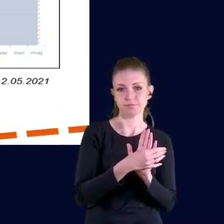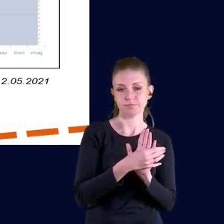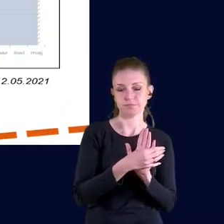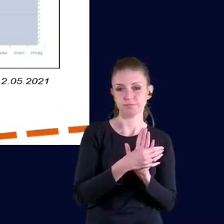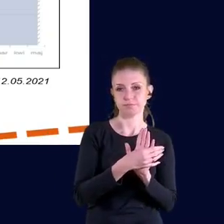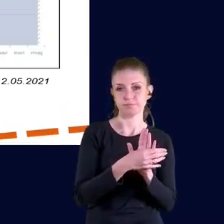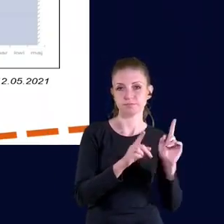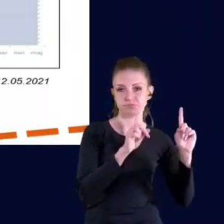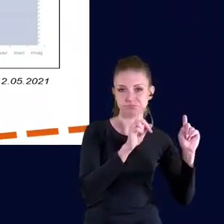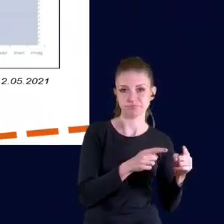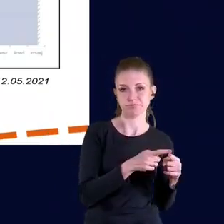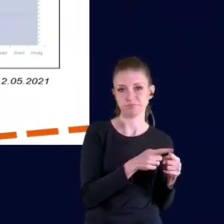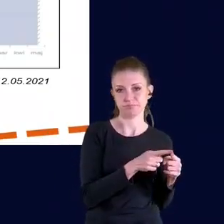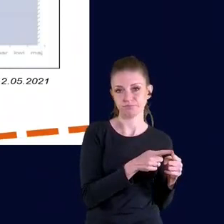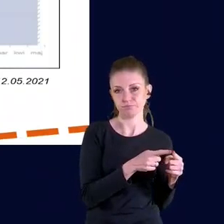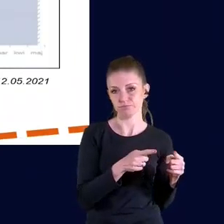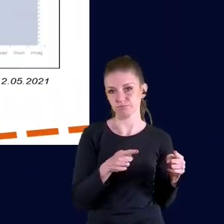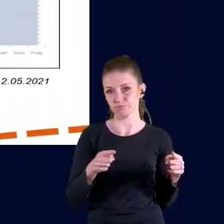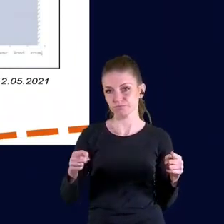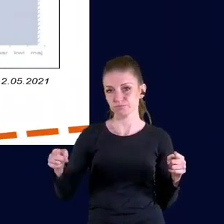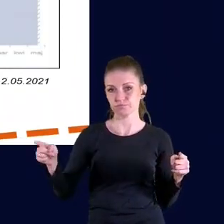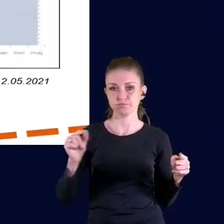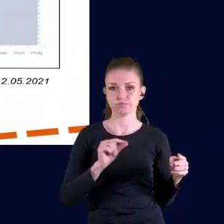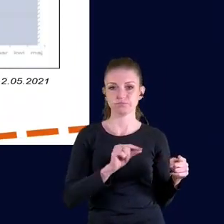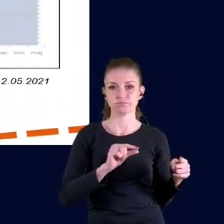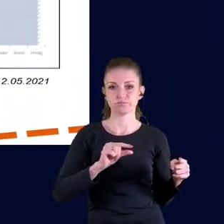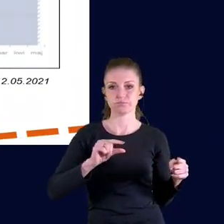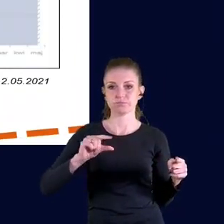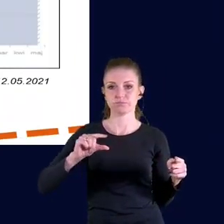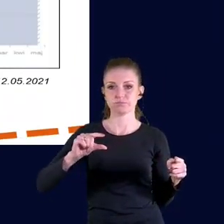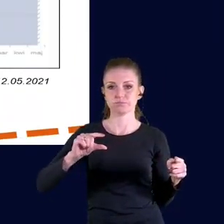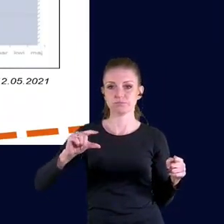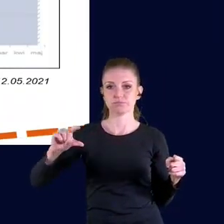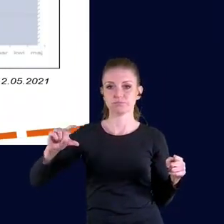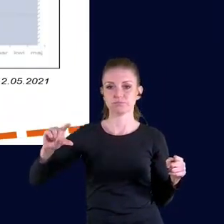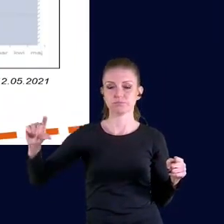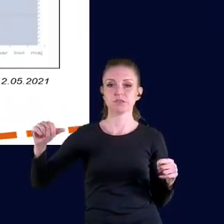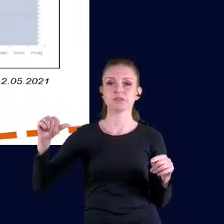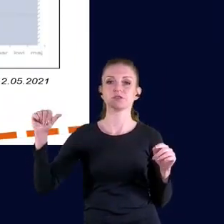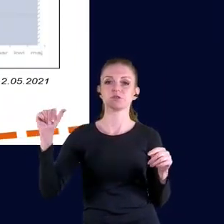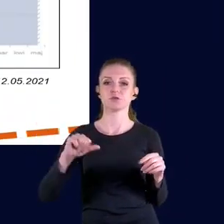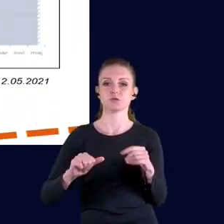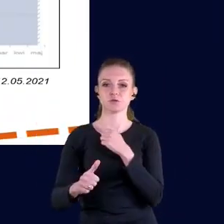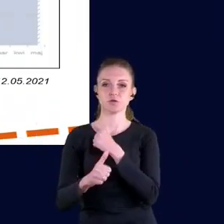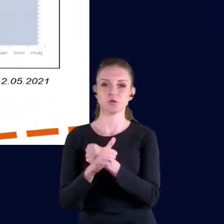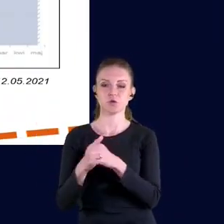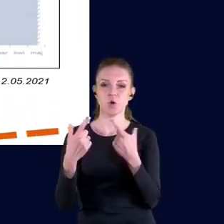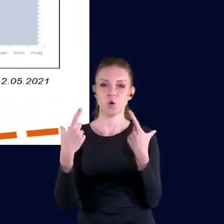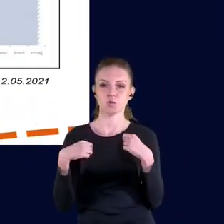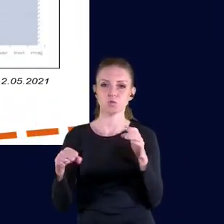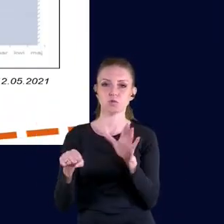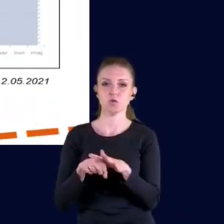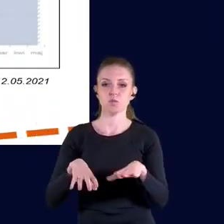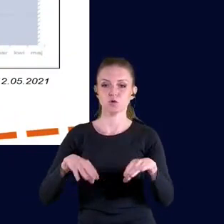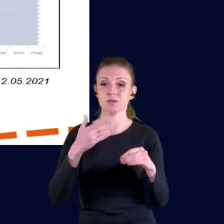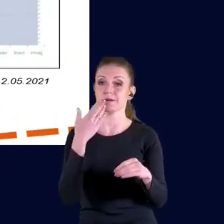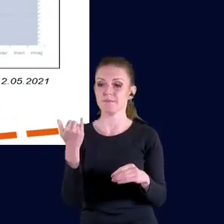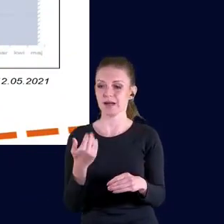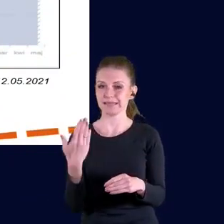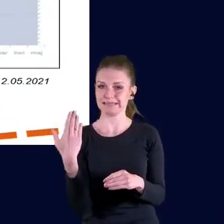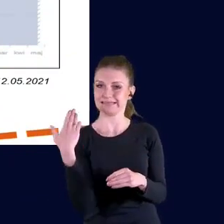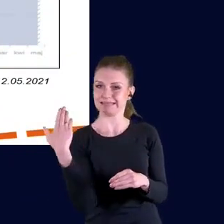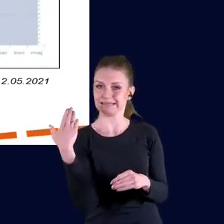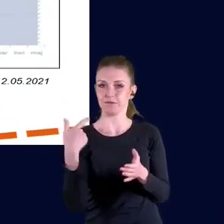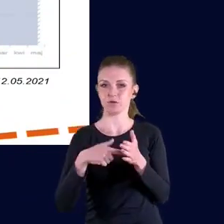to osiągnęła około 1060 to do początku maja bieżącego roku